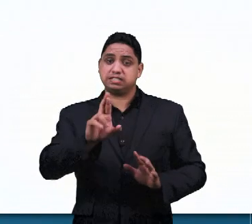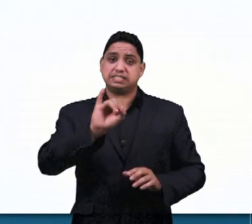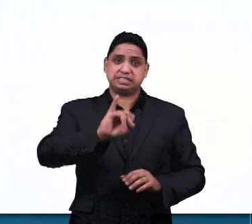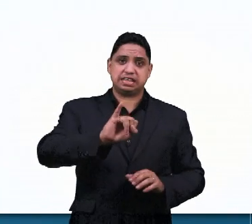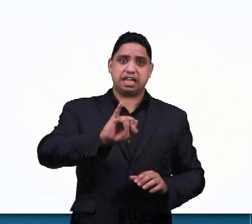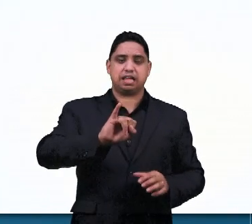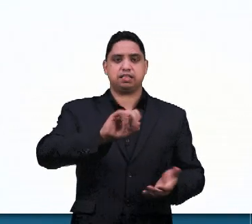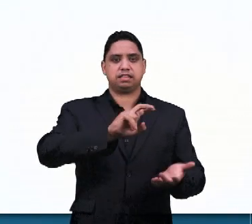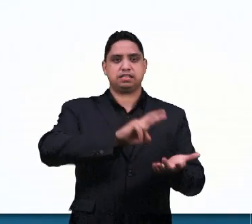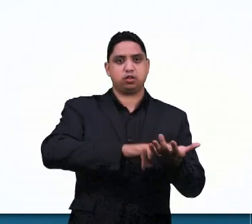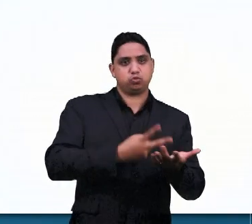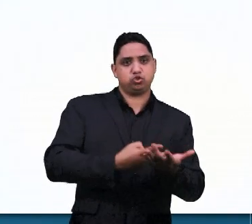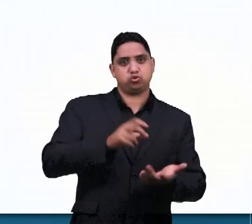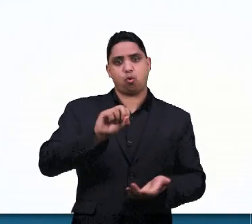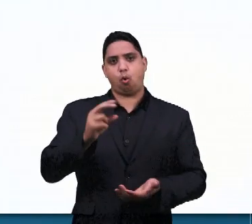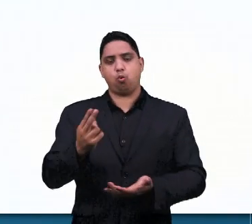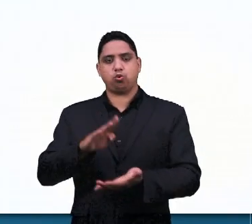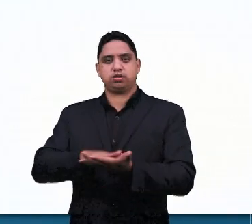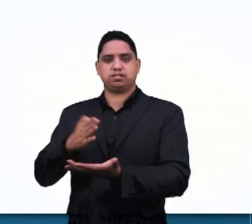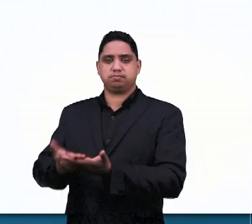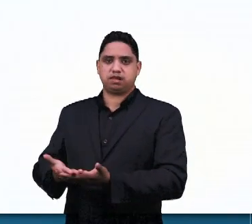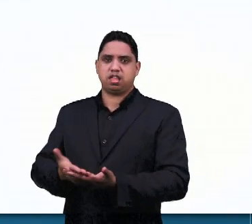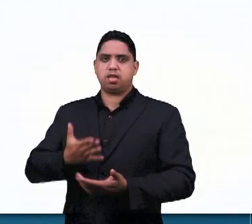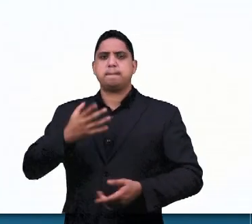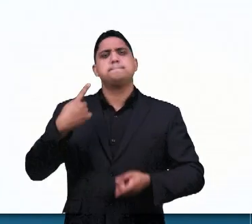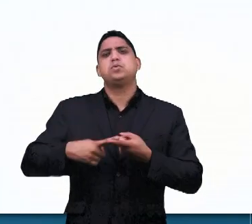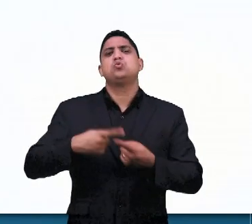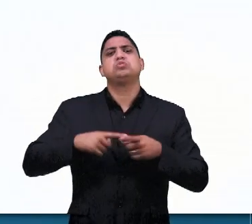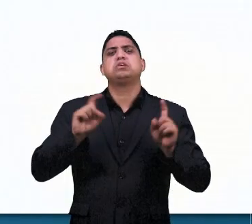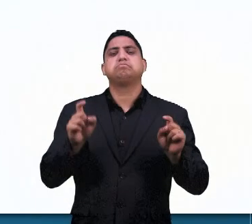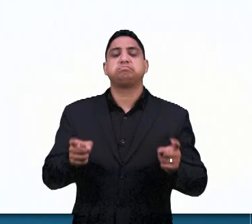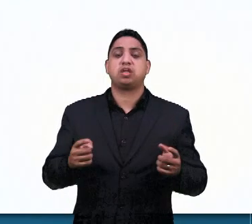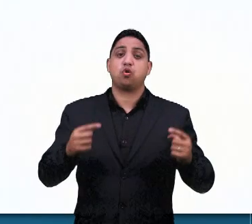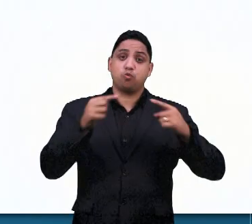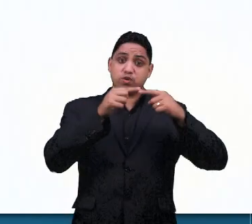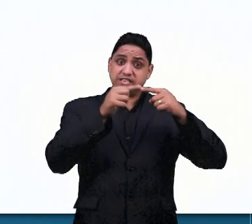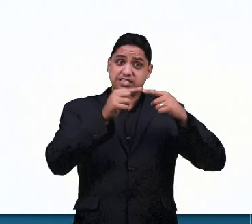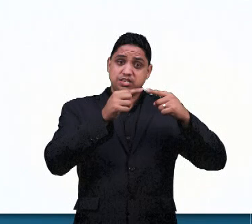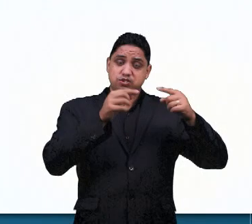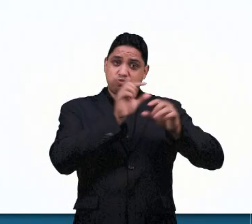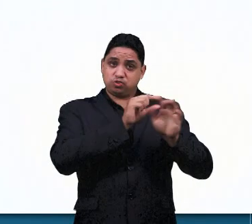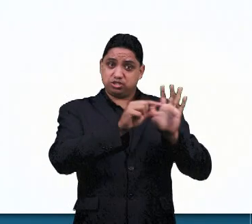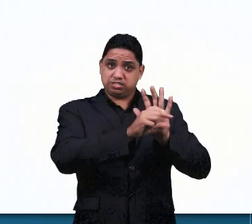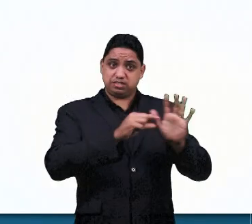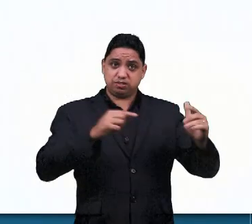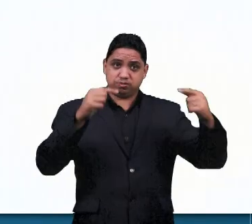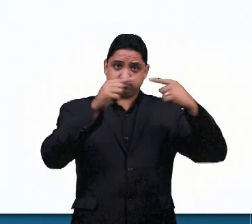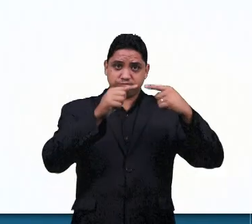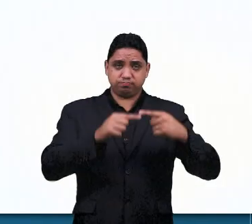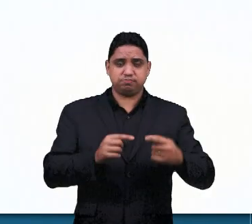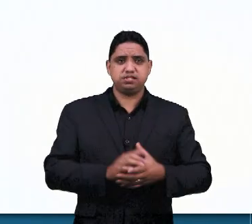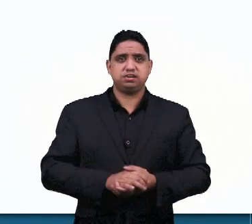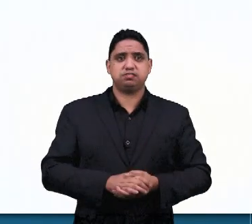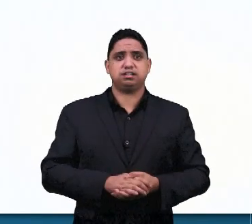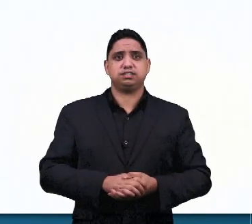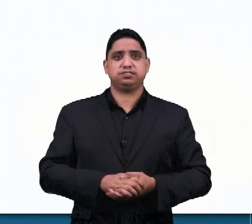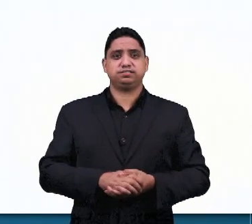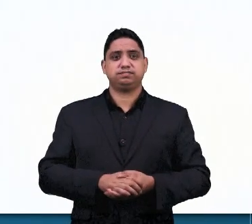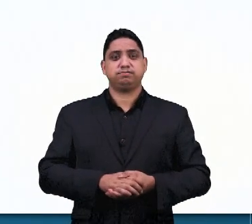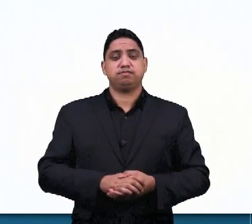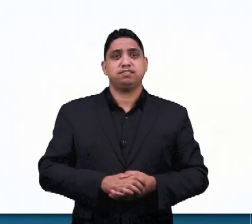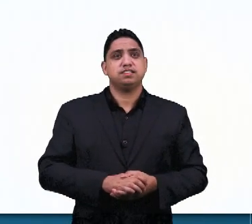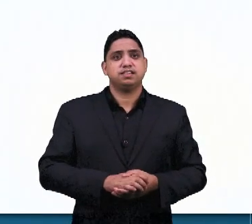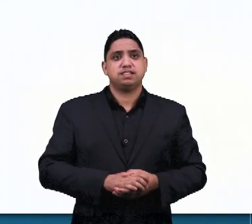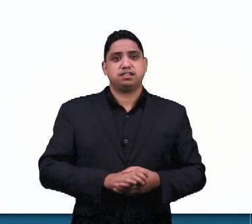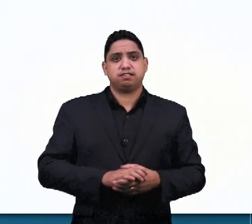allez répondre si c'est traduit ou si c'est interprété et vous allez justifier avec un des versets bibliques qui a été présenté. 3.7. Quand le